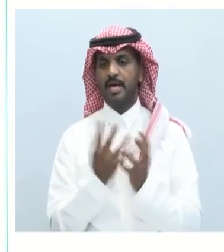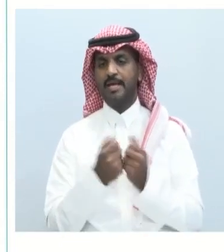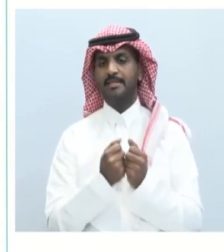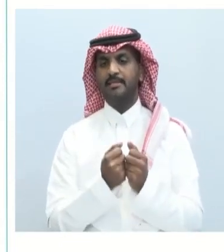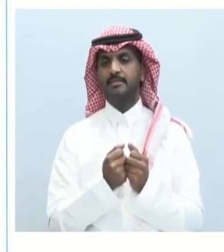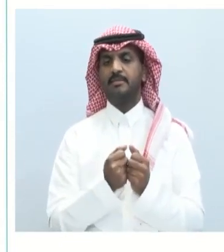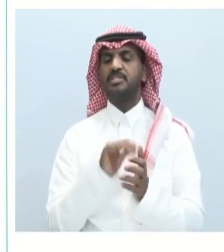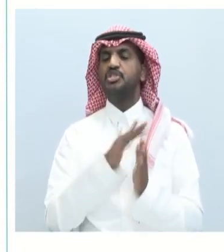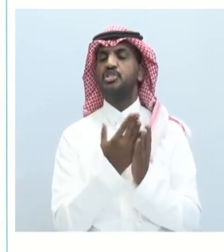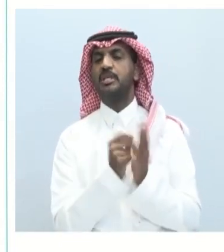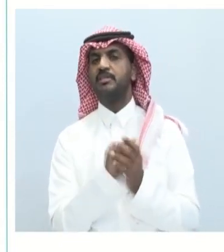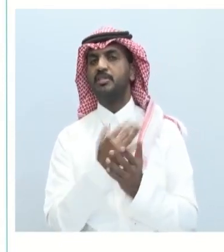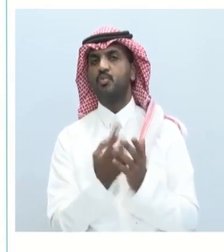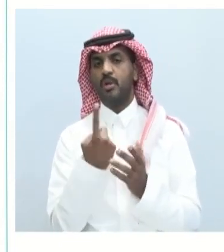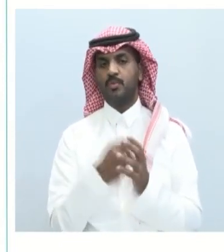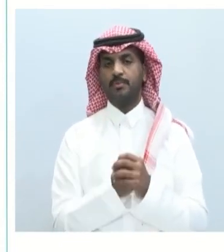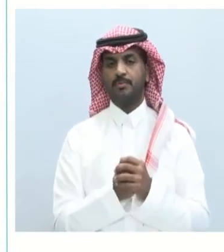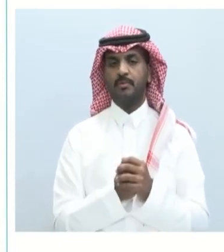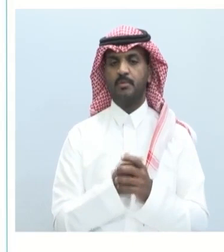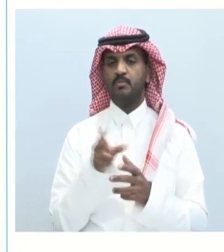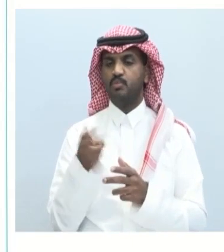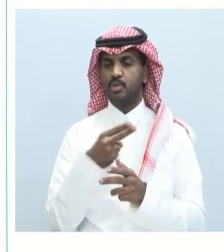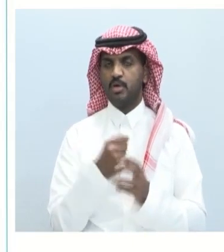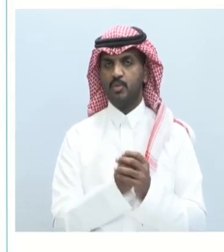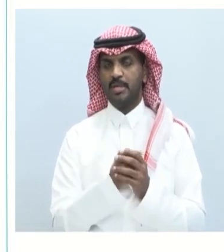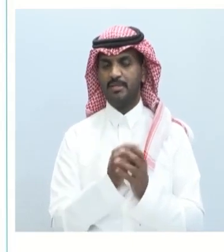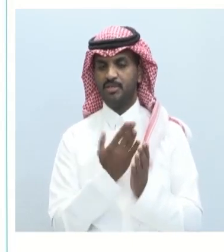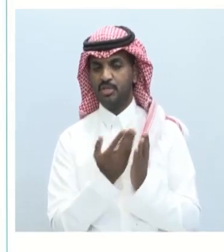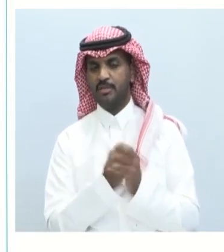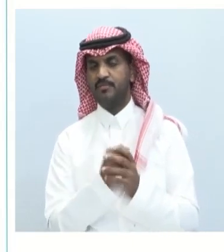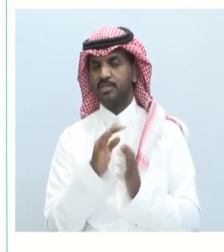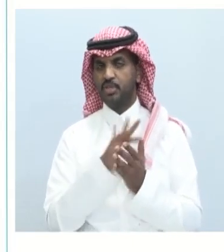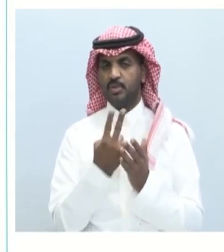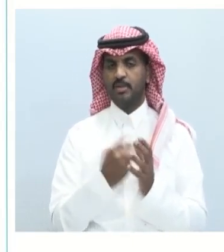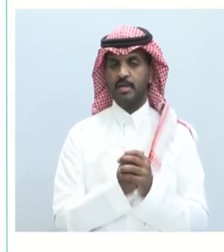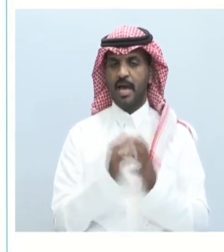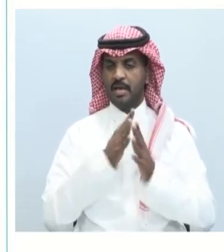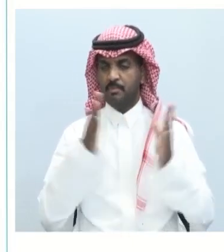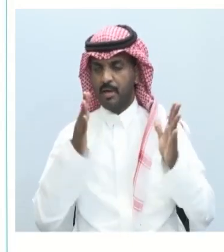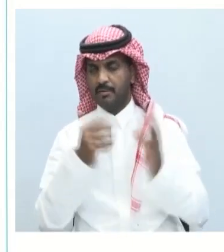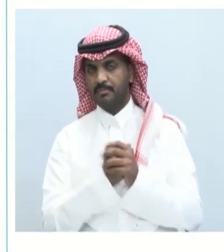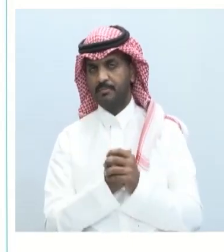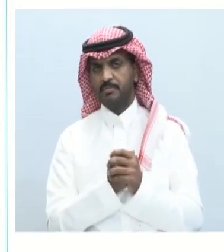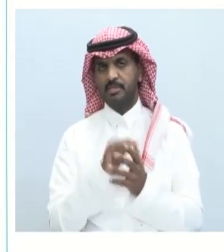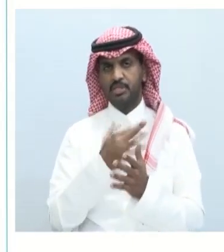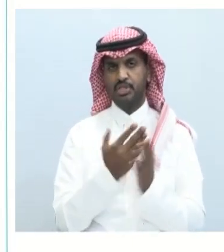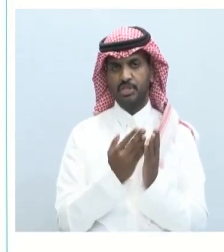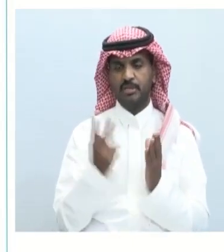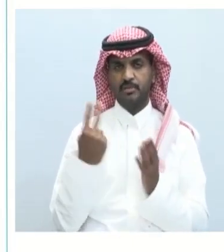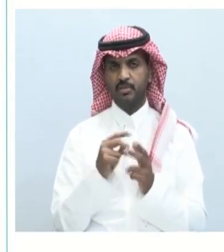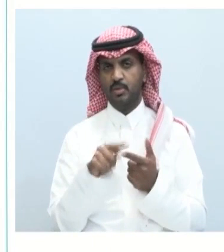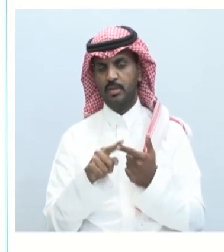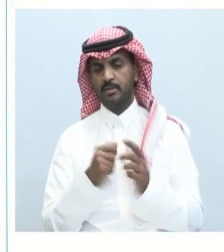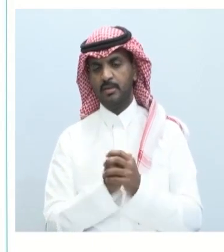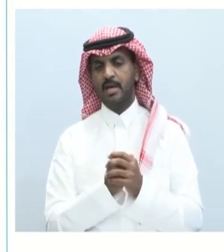سجلات الجدول الاول مساوي لعدد السجلات في الجدول الثاني اكبر من عدد السجلات في الجدول الثاني